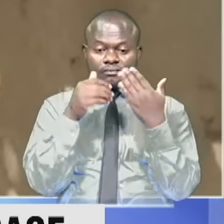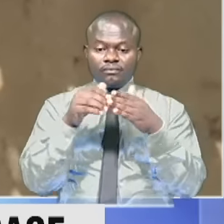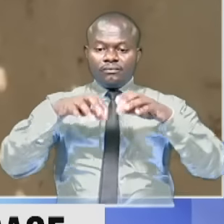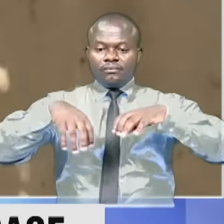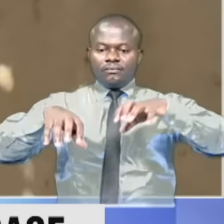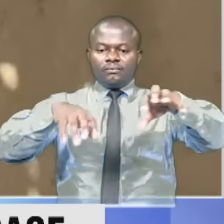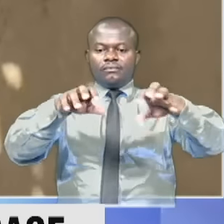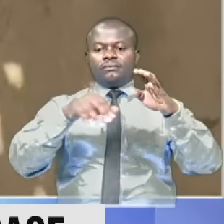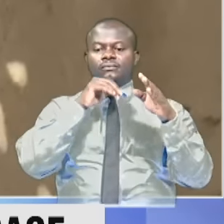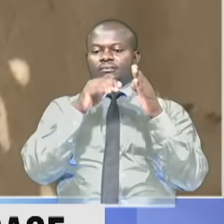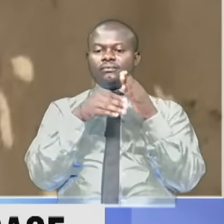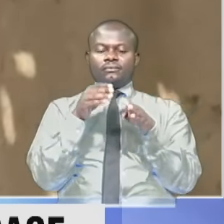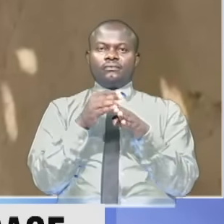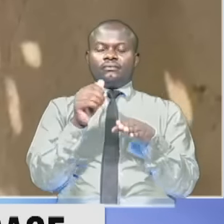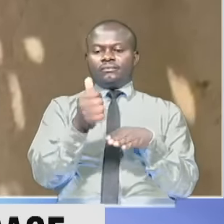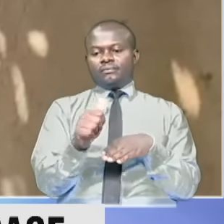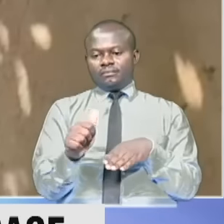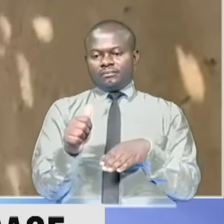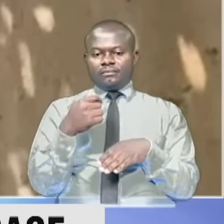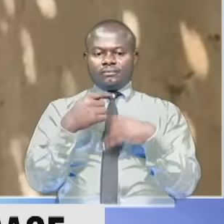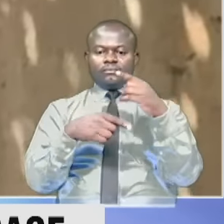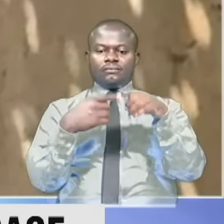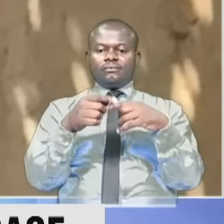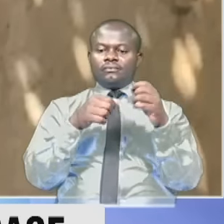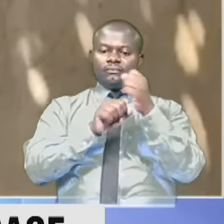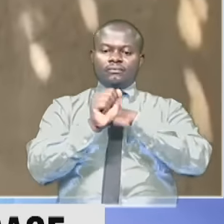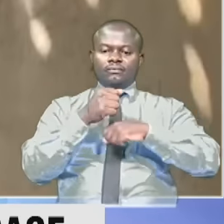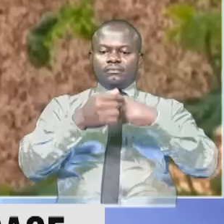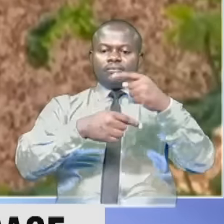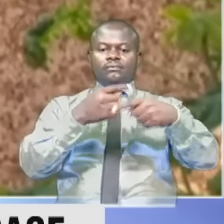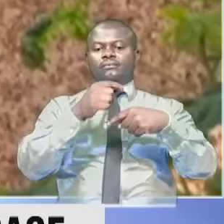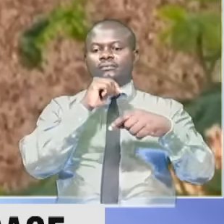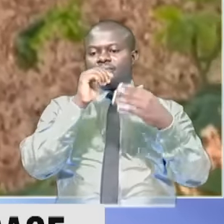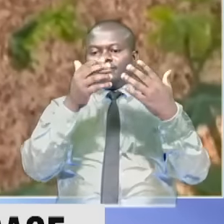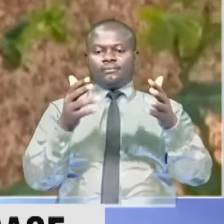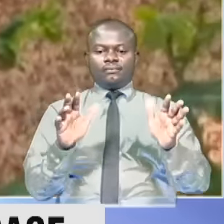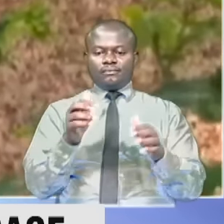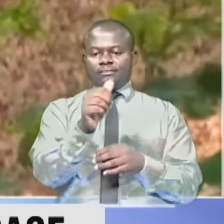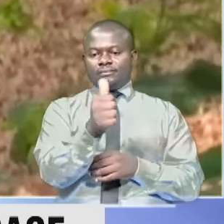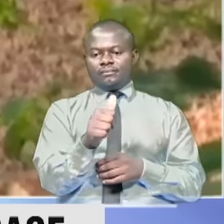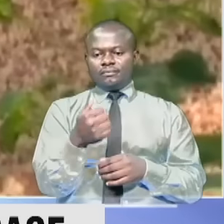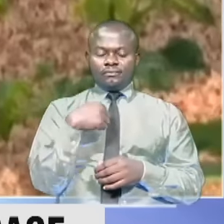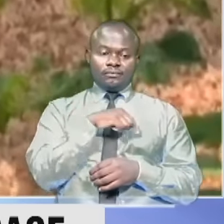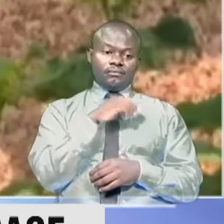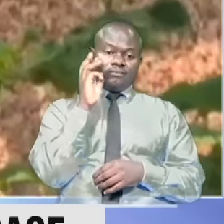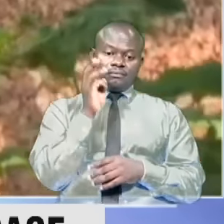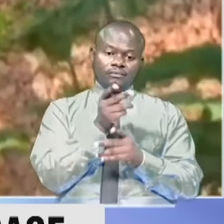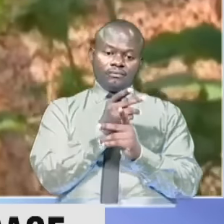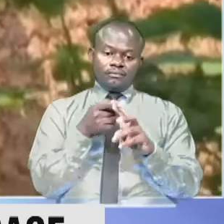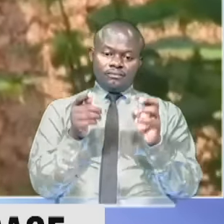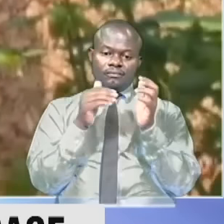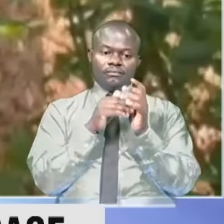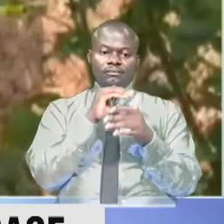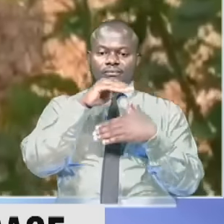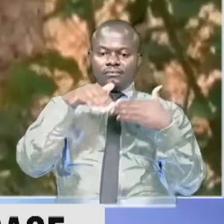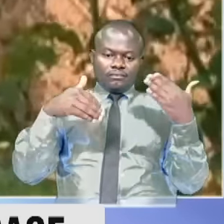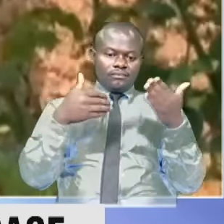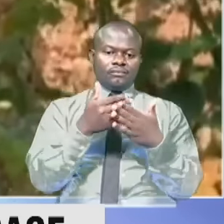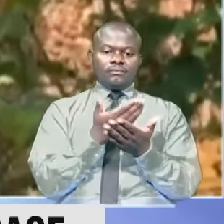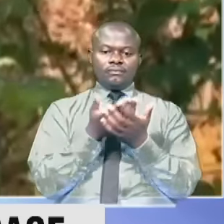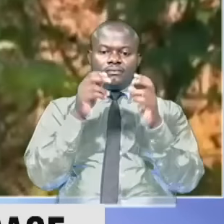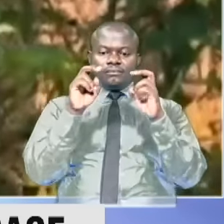hatarubakwa. So byose rero biracyakomeza n'imirimo ikomeje ntabwo ari imirimo yarangiye. byose rero tuzabyitaho kandi n'abaturage turabasaba